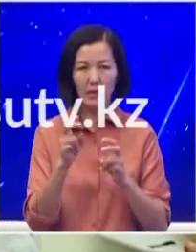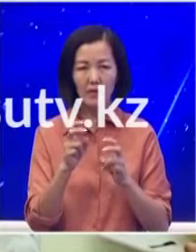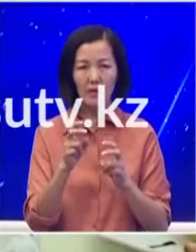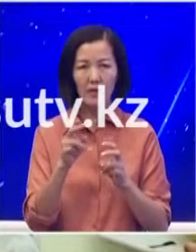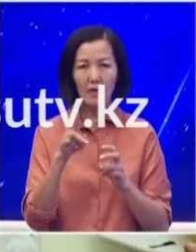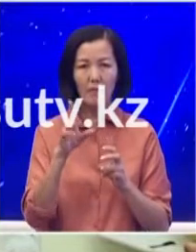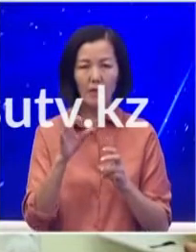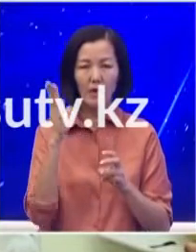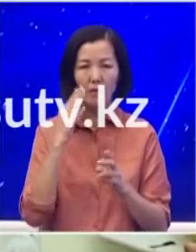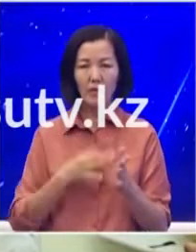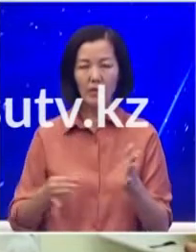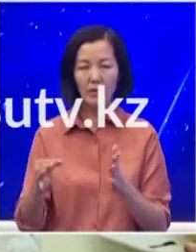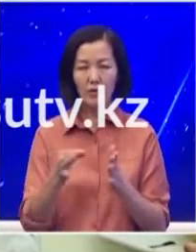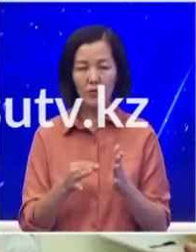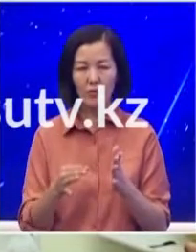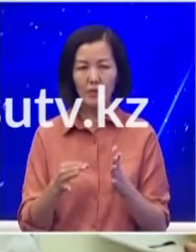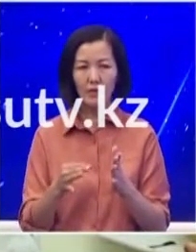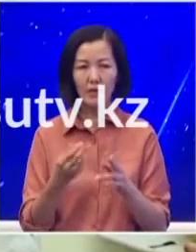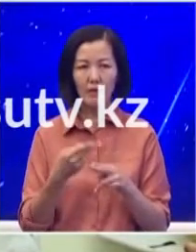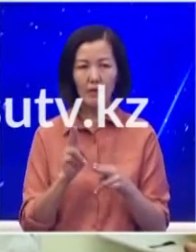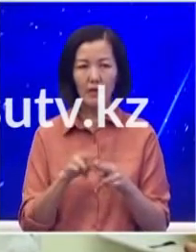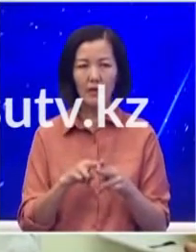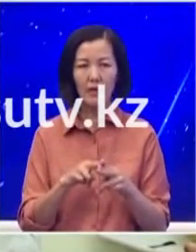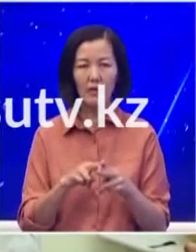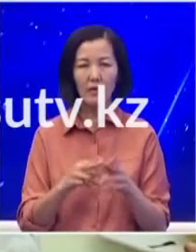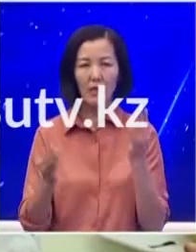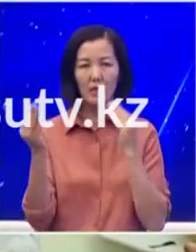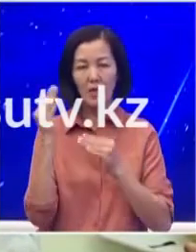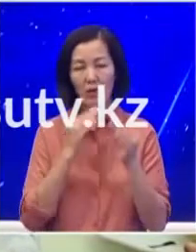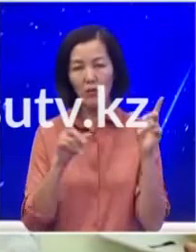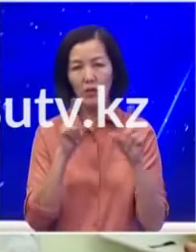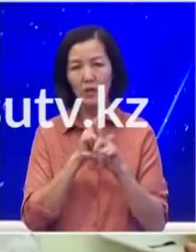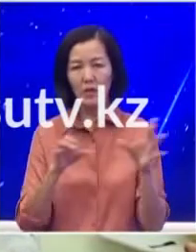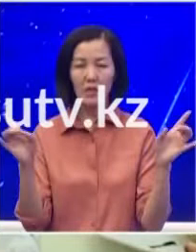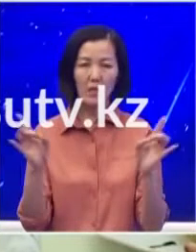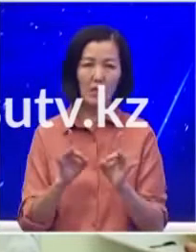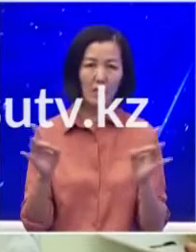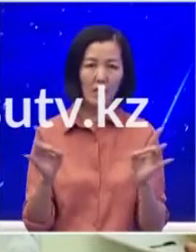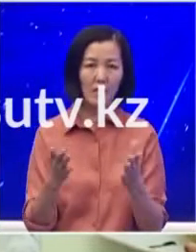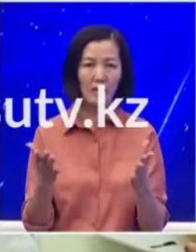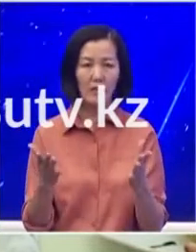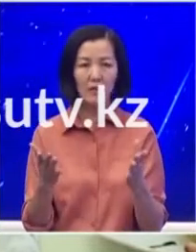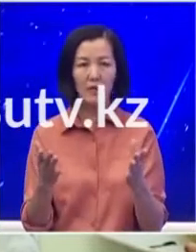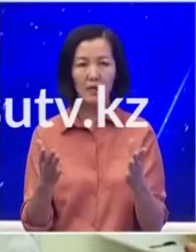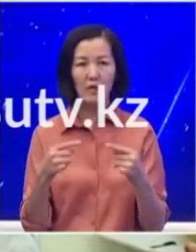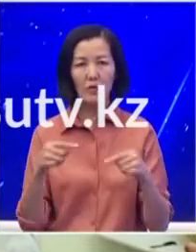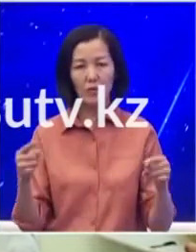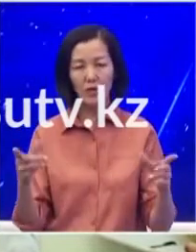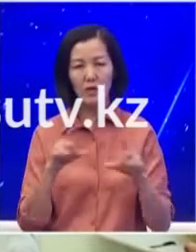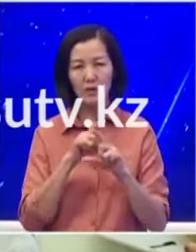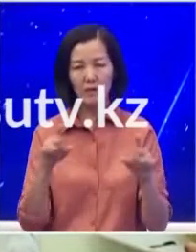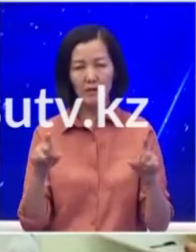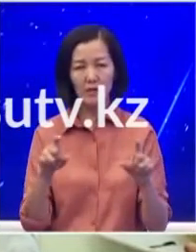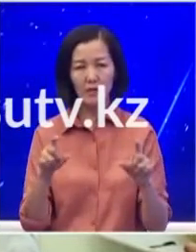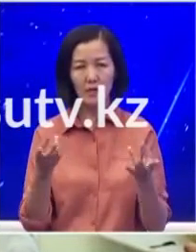области, не только по городу и по области. Это салоны красоты, рестораны, комплексы и так далее. И там